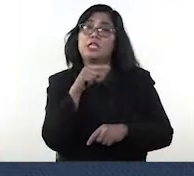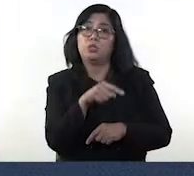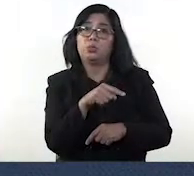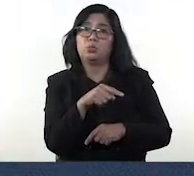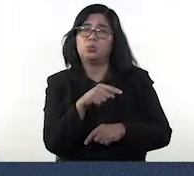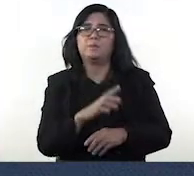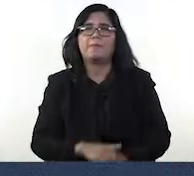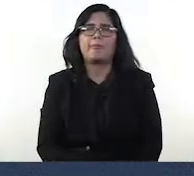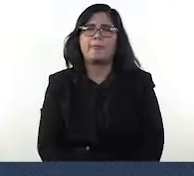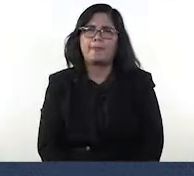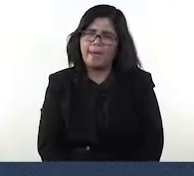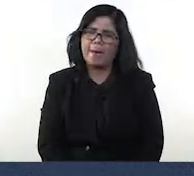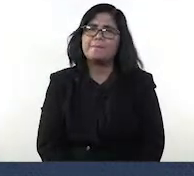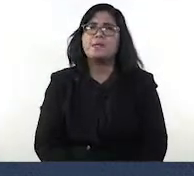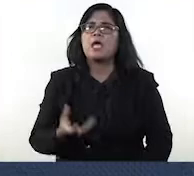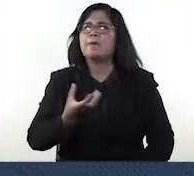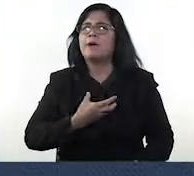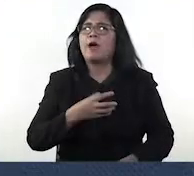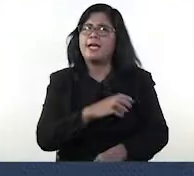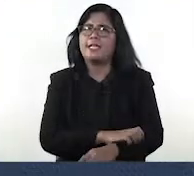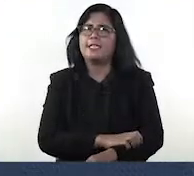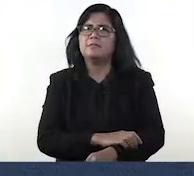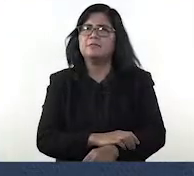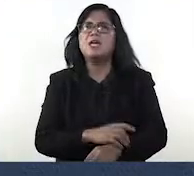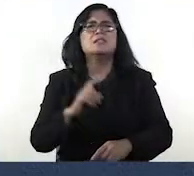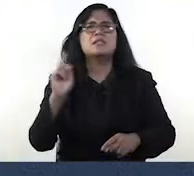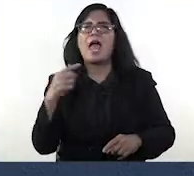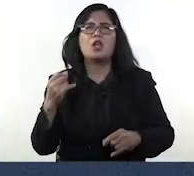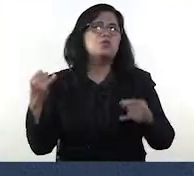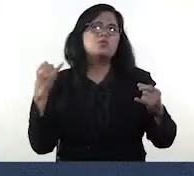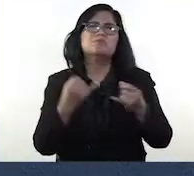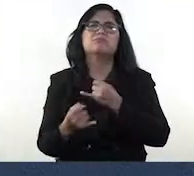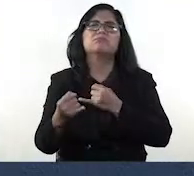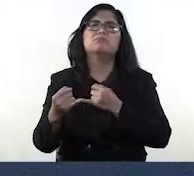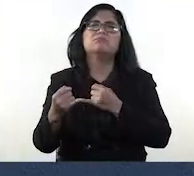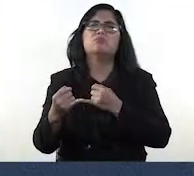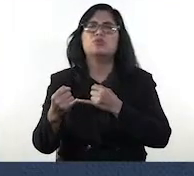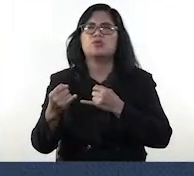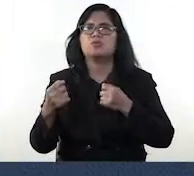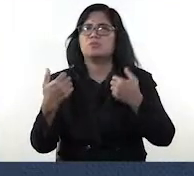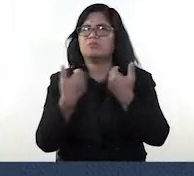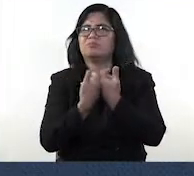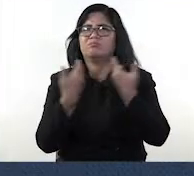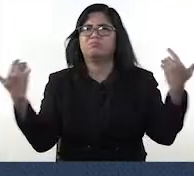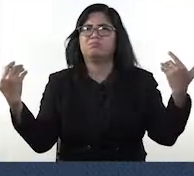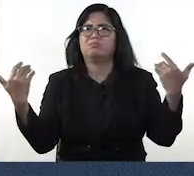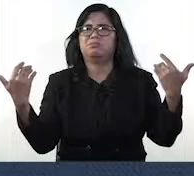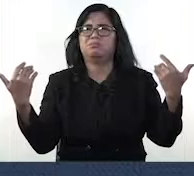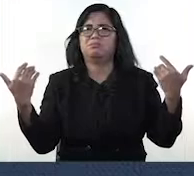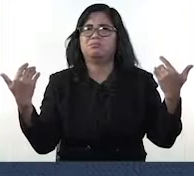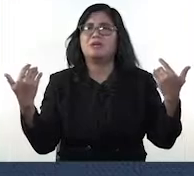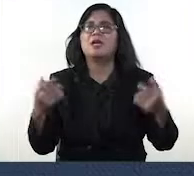Karena pada dasarnya keinginan daging berlawanan dengan keinginan roh dan keinginan roh berlawanan giginya daging karena keduanya